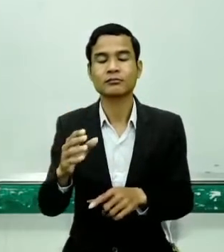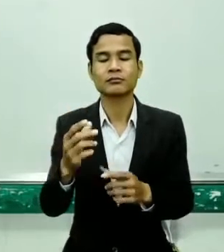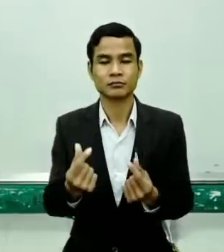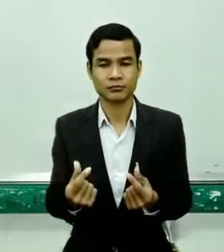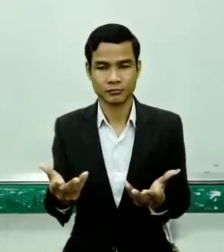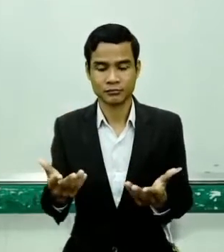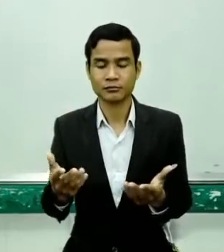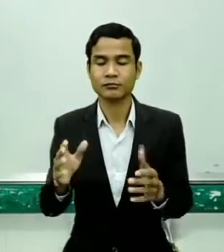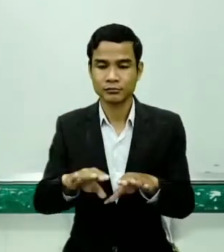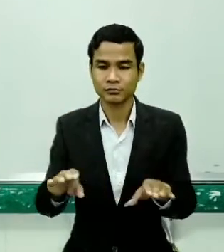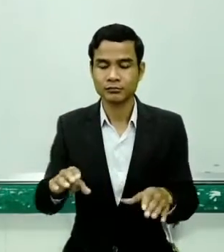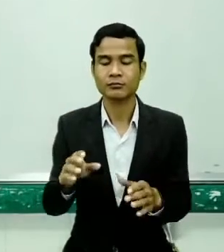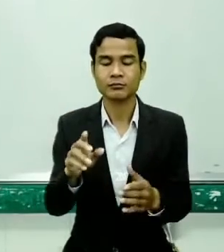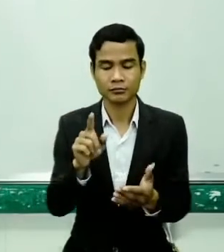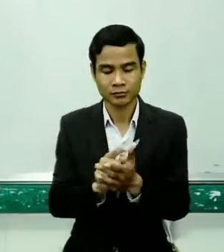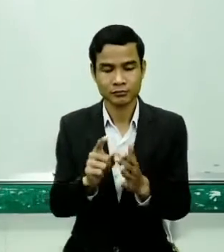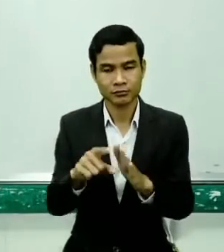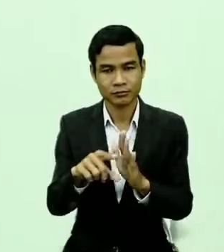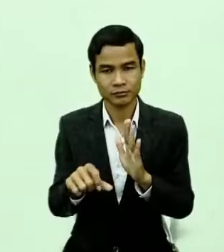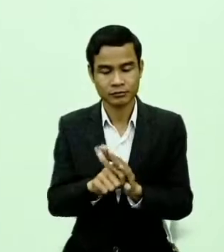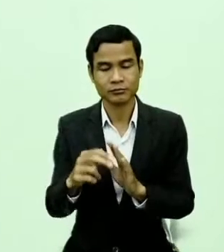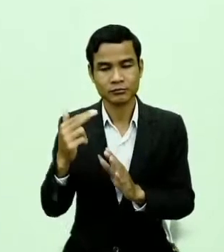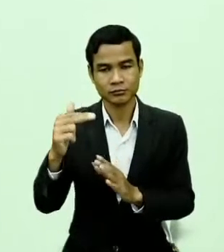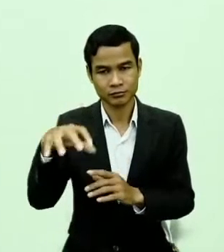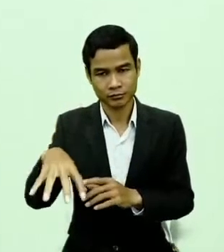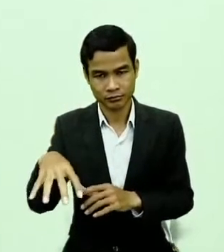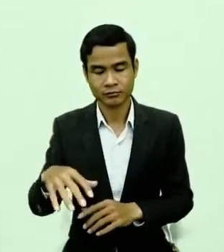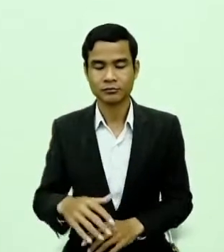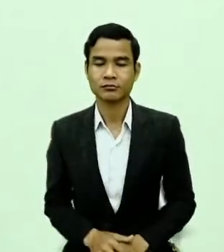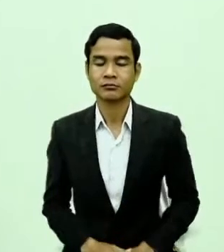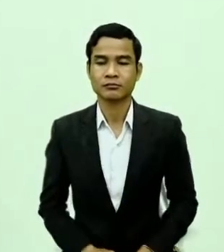nè cứ dưng từ cầm nọt pi ti cả lại